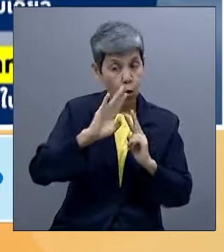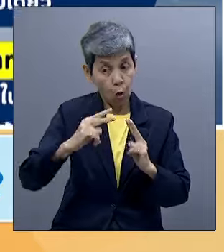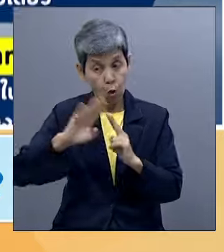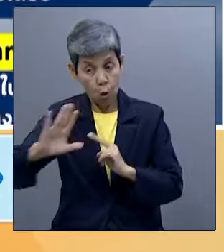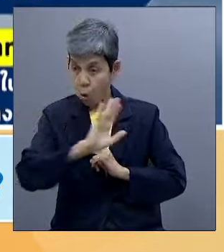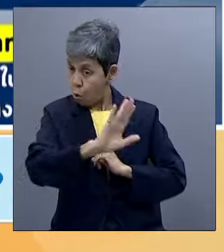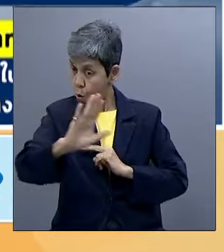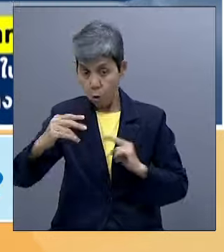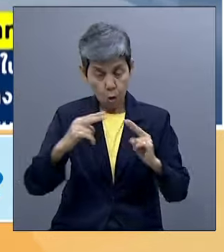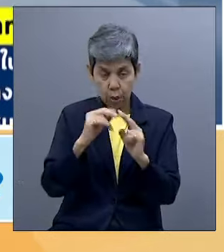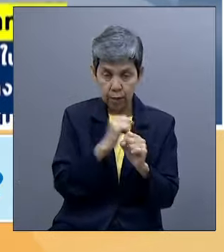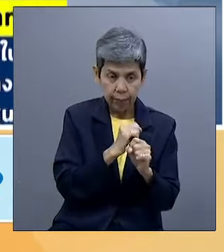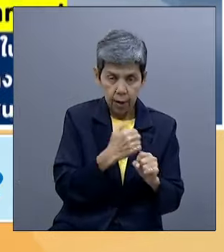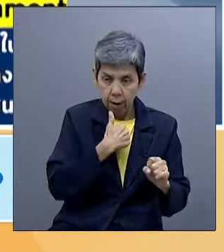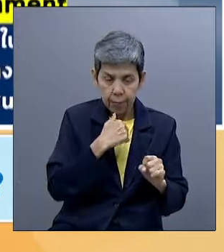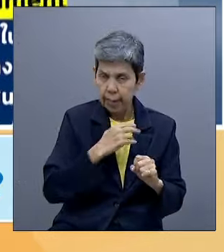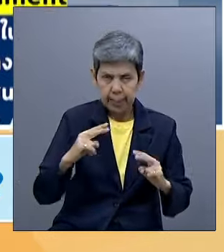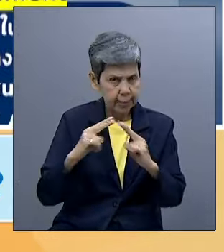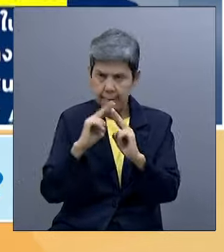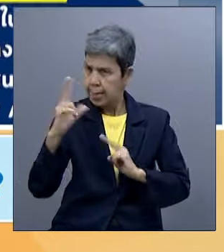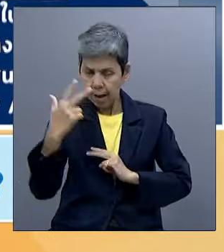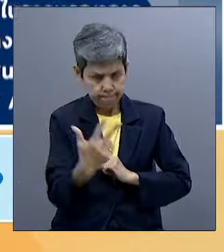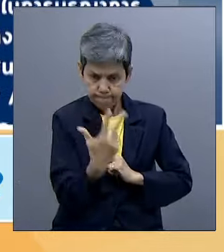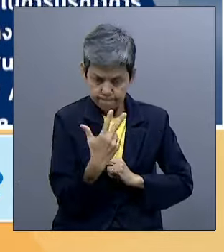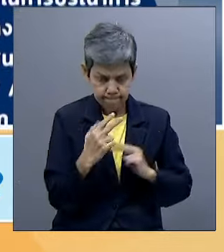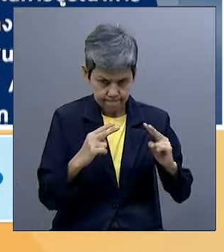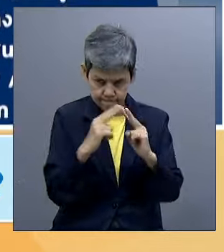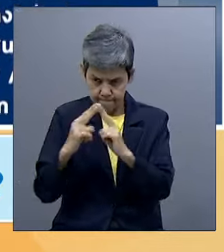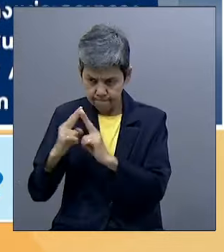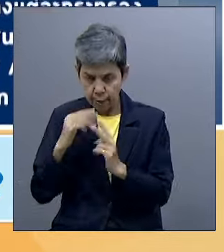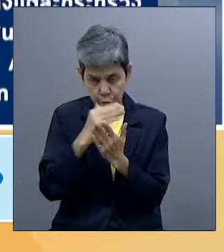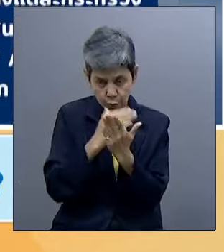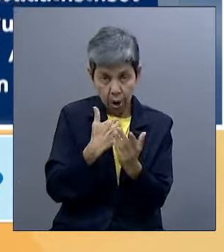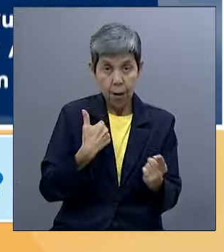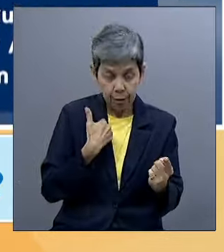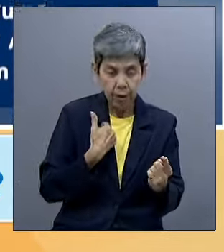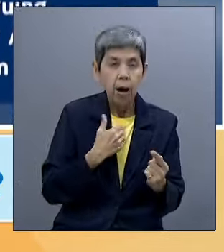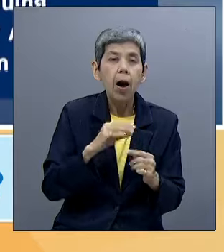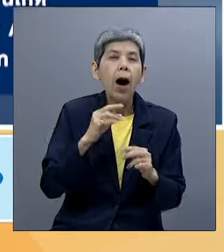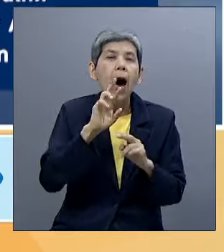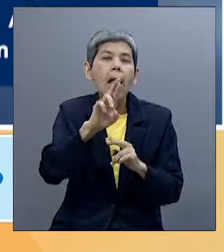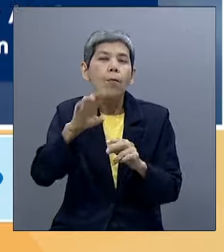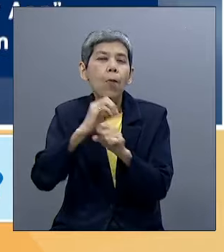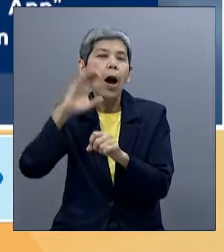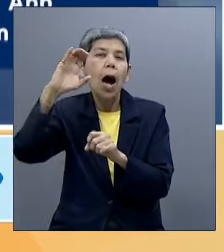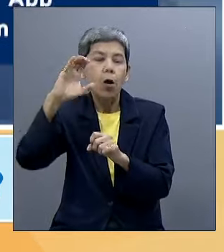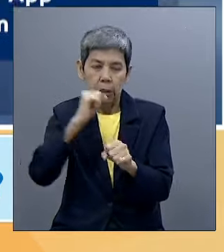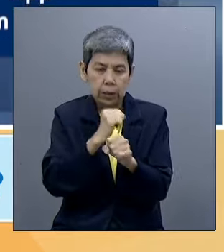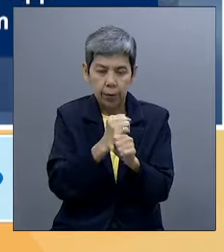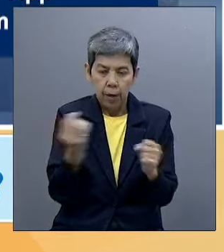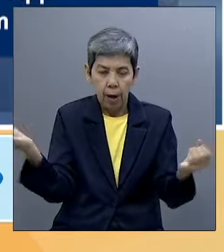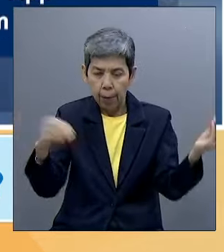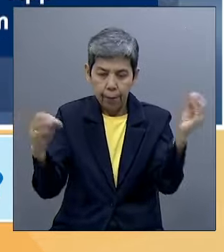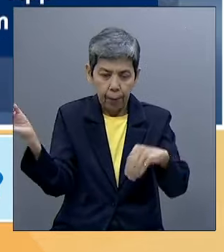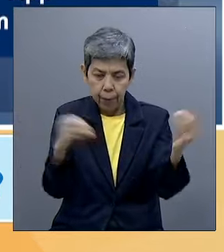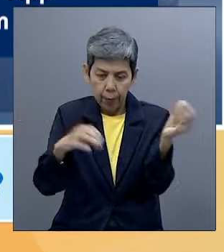ยู่อย่างเงี้ยฮะเลือกมา3กระทรวง5กระทรวงนะครับที่มี data center อยู่แล้วแล้วเอาระบบคลาวด์เข้าไปครอบแล้วก็ทำงานร่วมกันหรือว่าจะซื้อระ